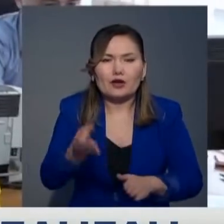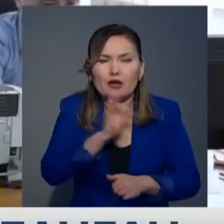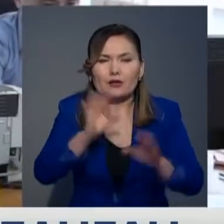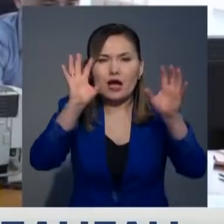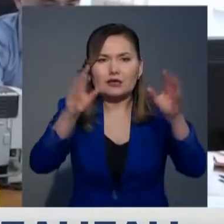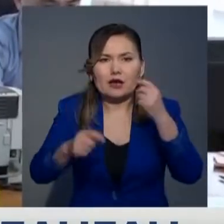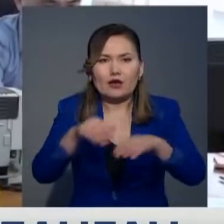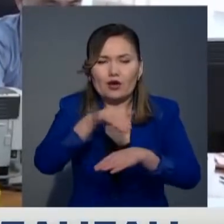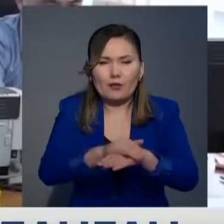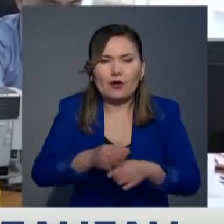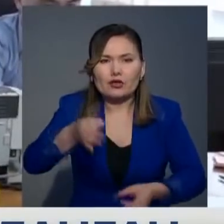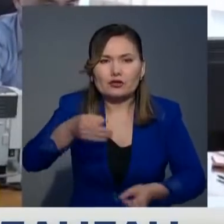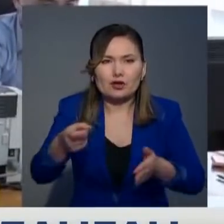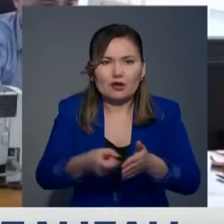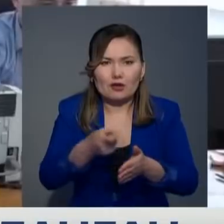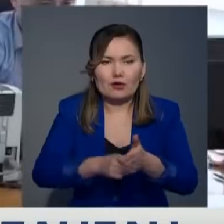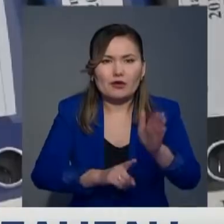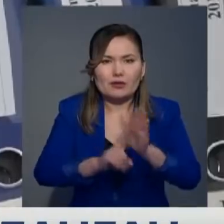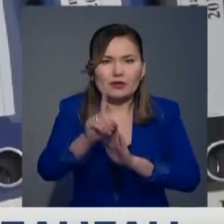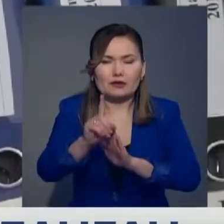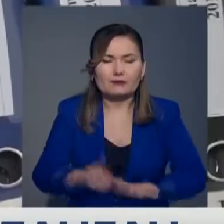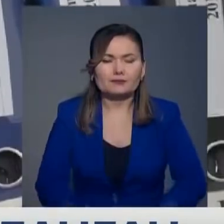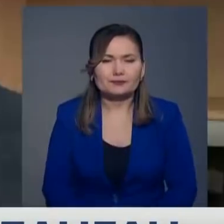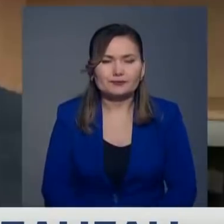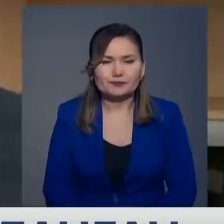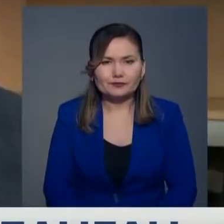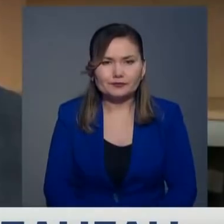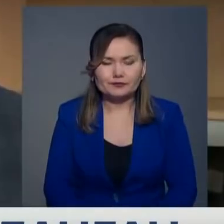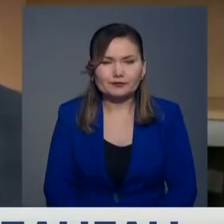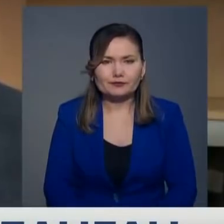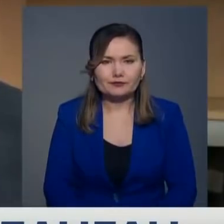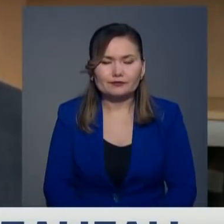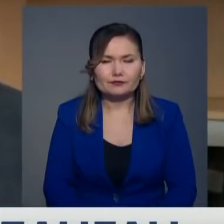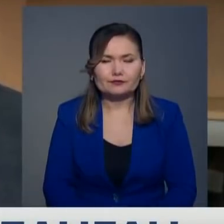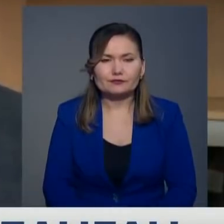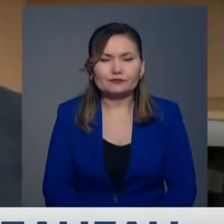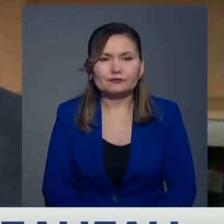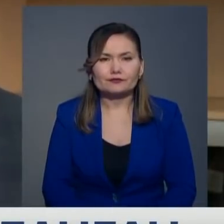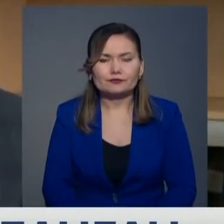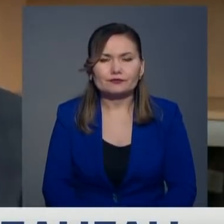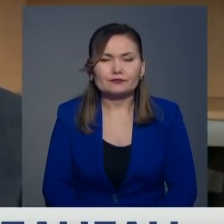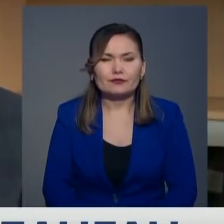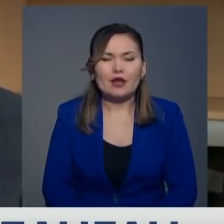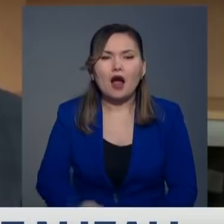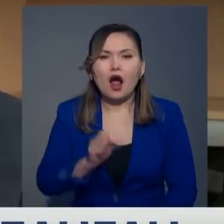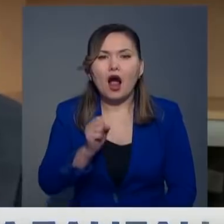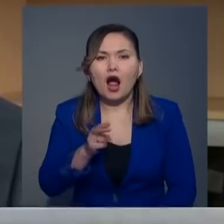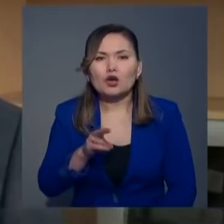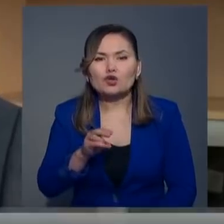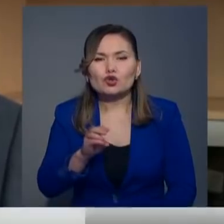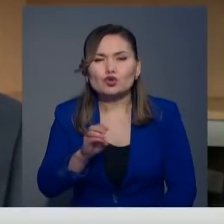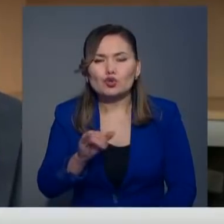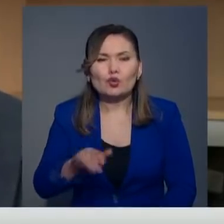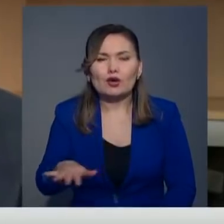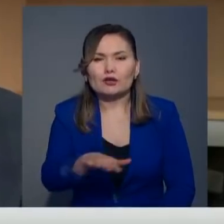заңсыз алуға қатысты сотқа дейінгі тергеу жүргізіліп жатыр. Было установлено, что Ақсу қаласының ауылдық